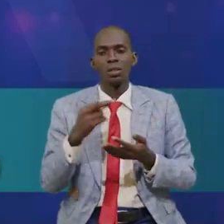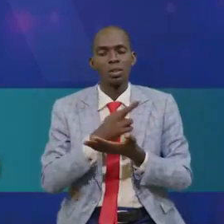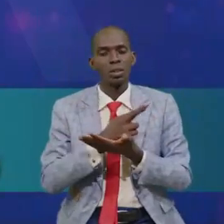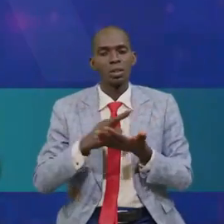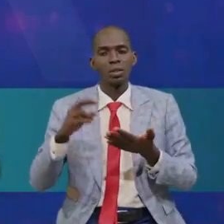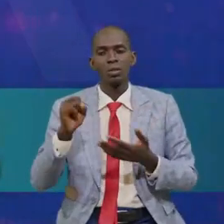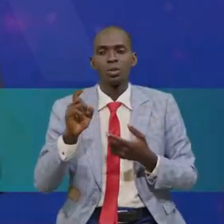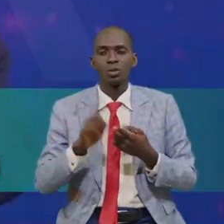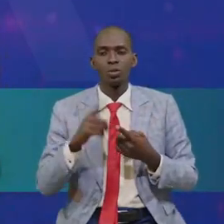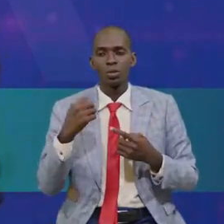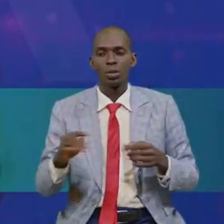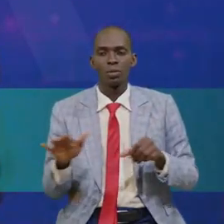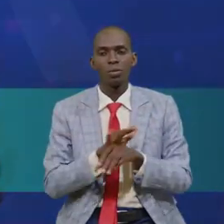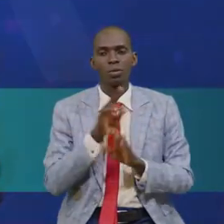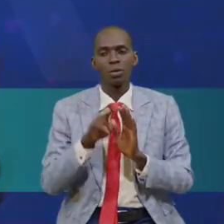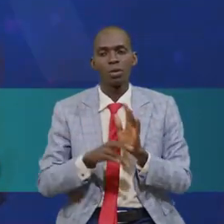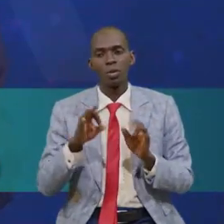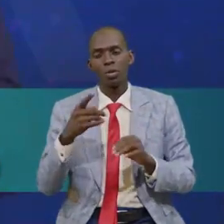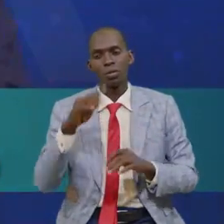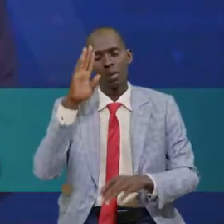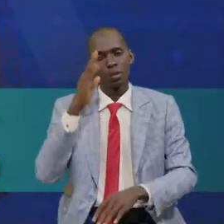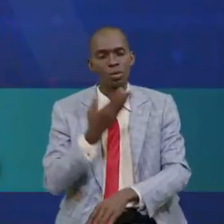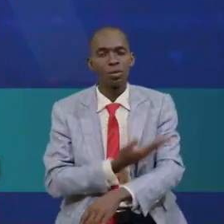la plénitude du Fils.